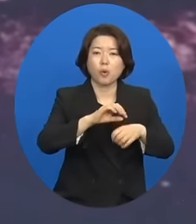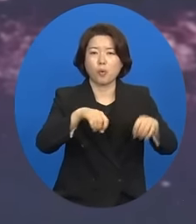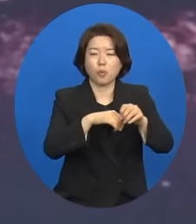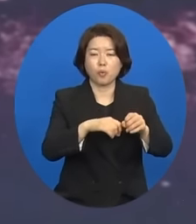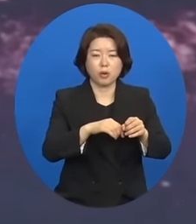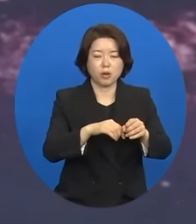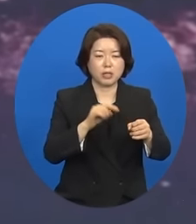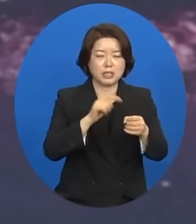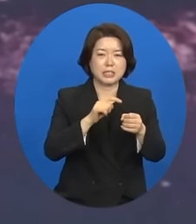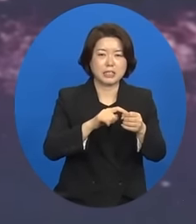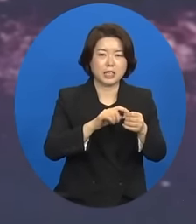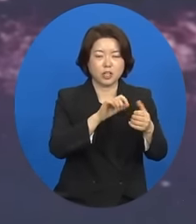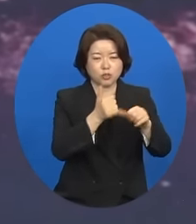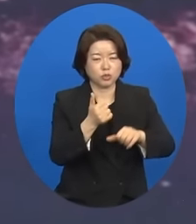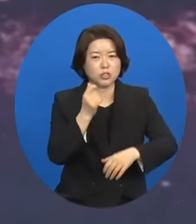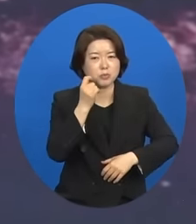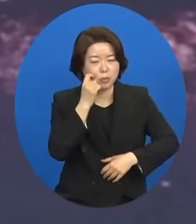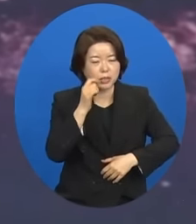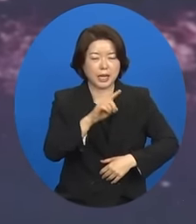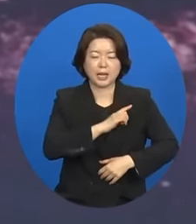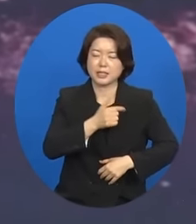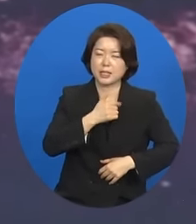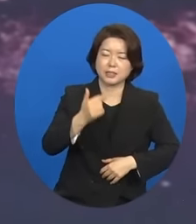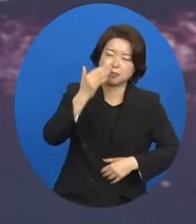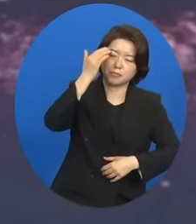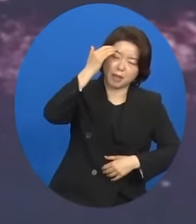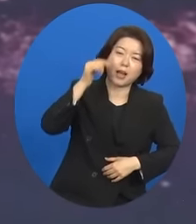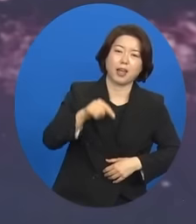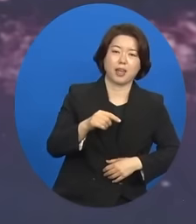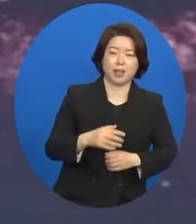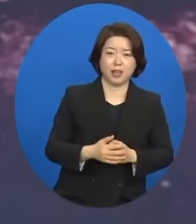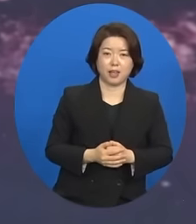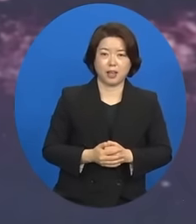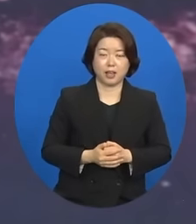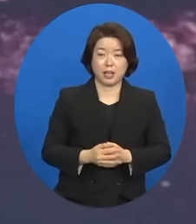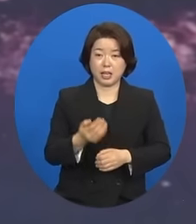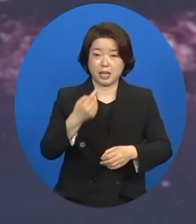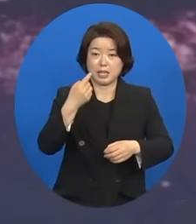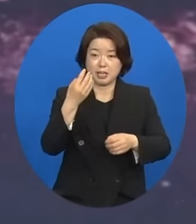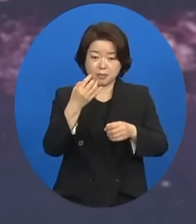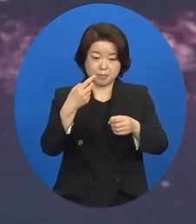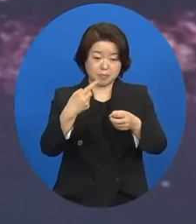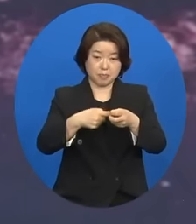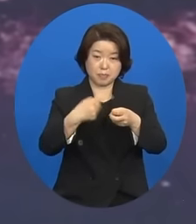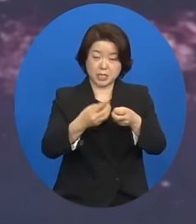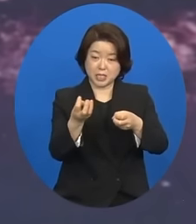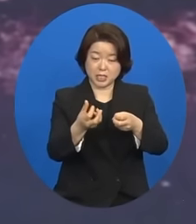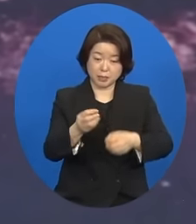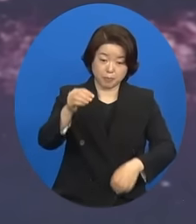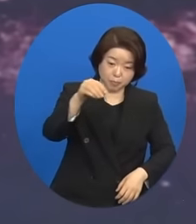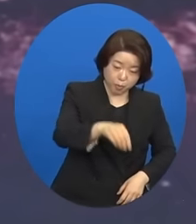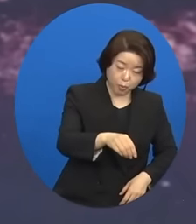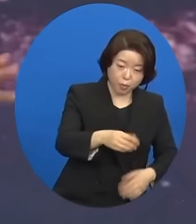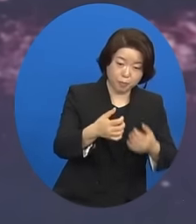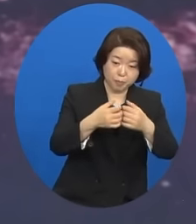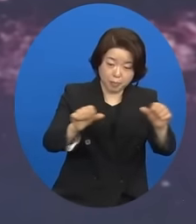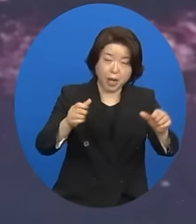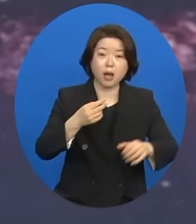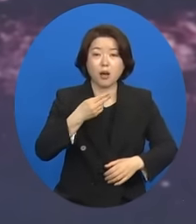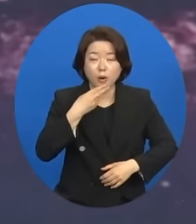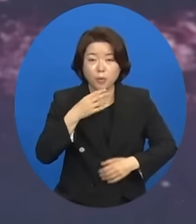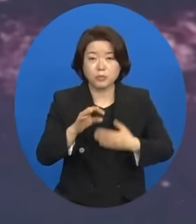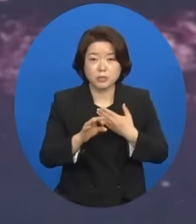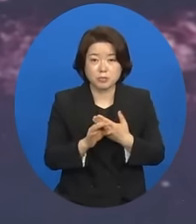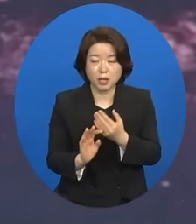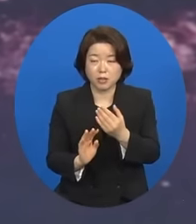못하게 하는 가장 큰 장애물이 돼요 그래서 미알이 떨어져서 깨어져 죽지 않으면 열매를 맺지 못한다라고